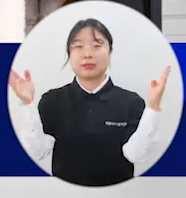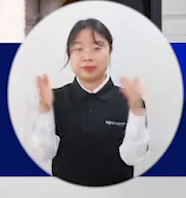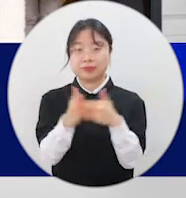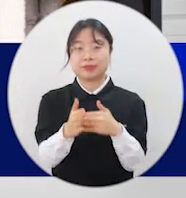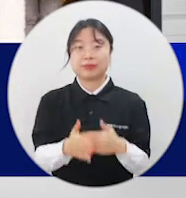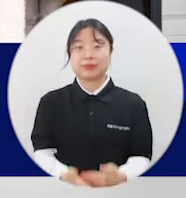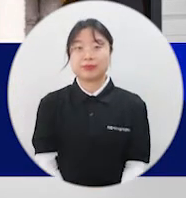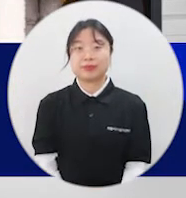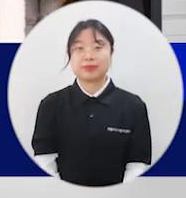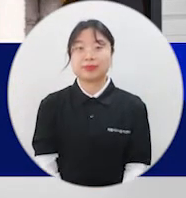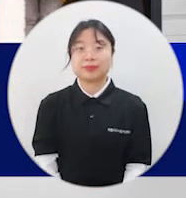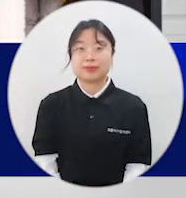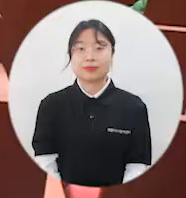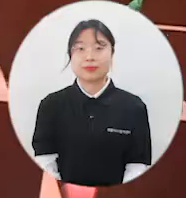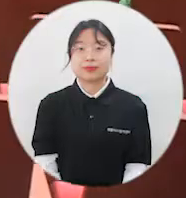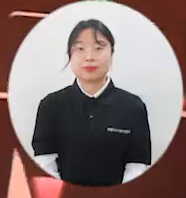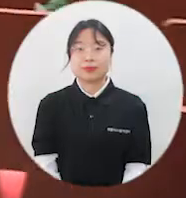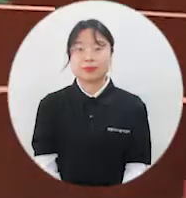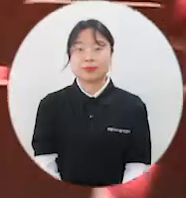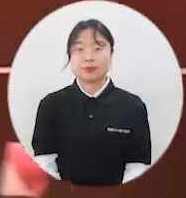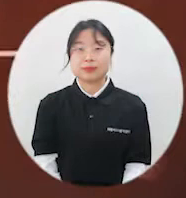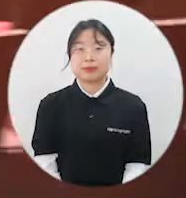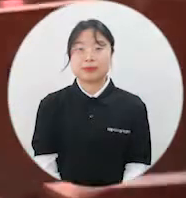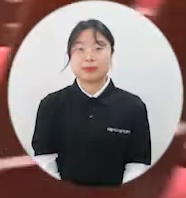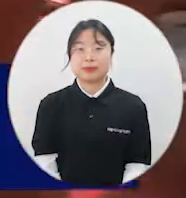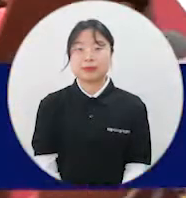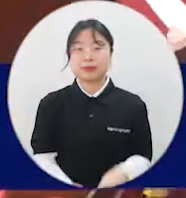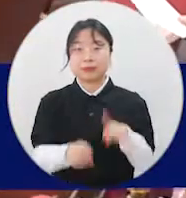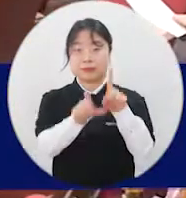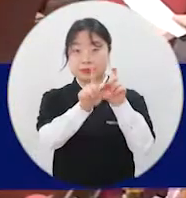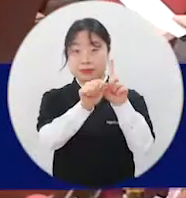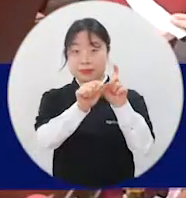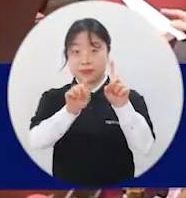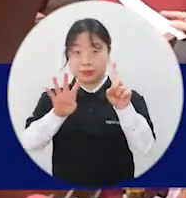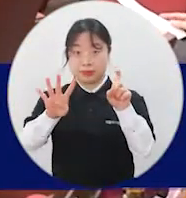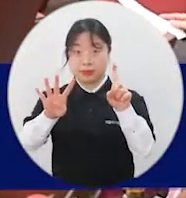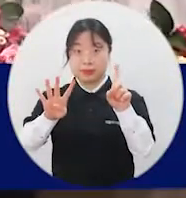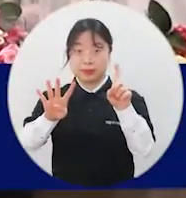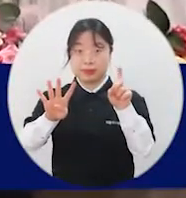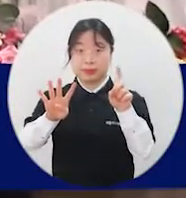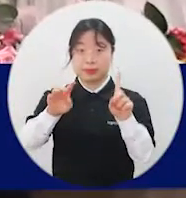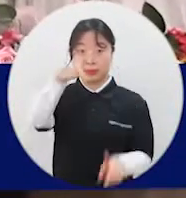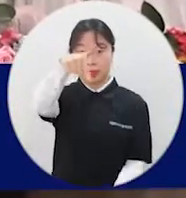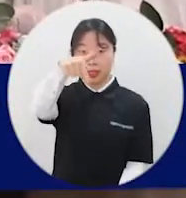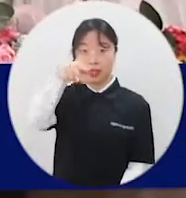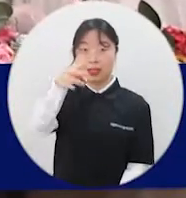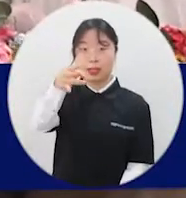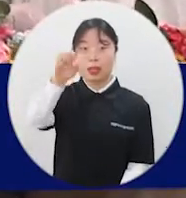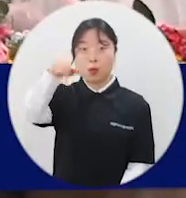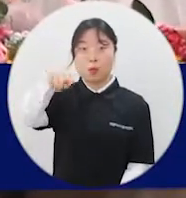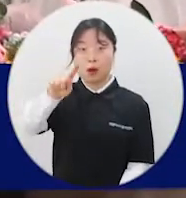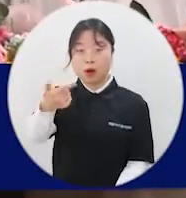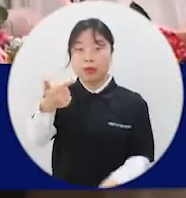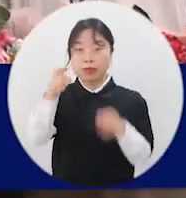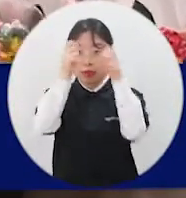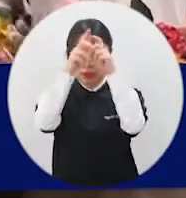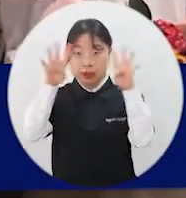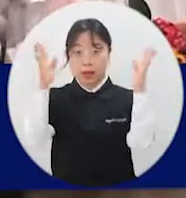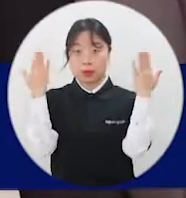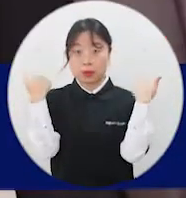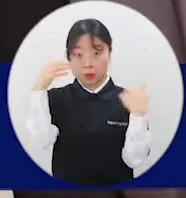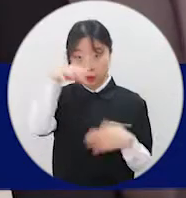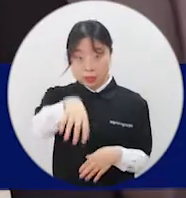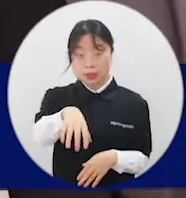행사가 개최됐습니다. 의왕시가 지난 11월 4일 개원예술대학교 파라다이스홀에서